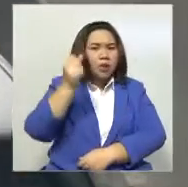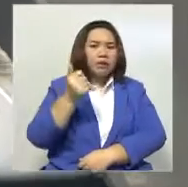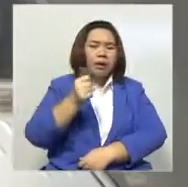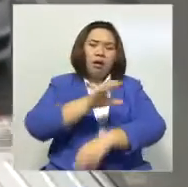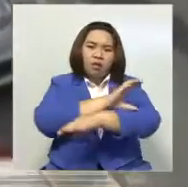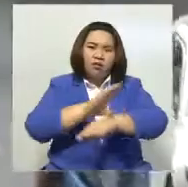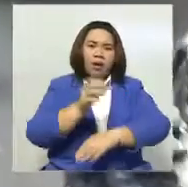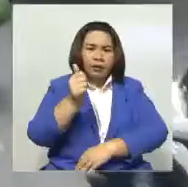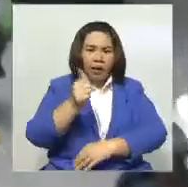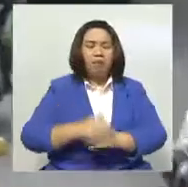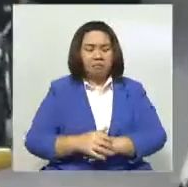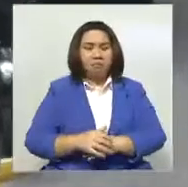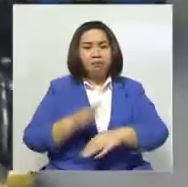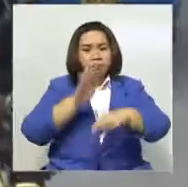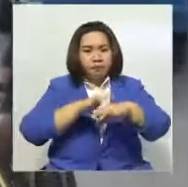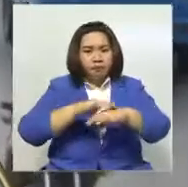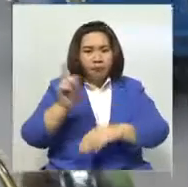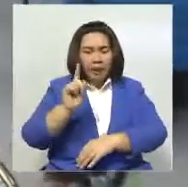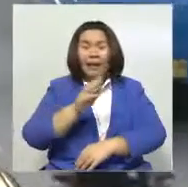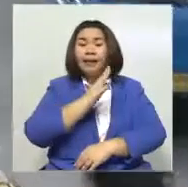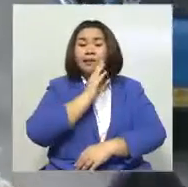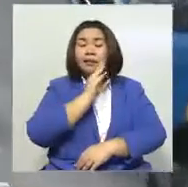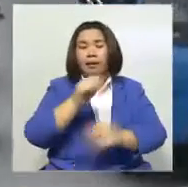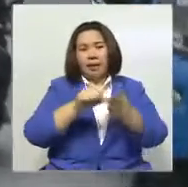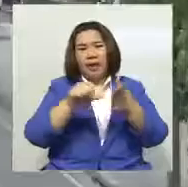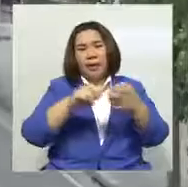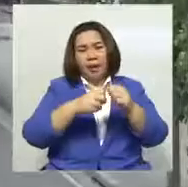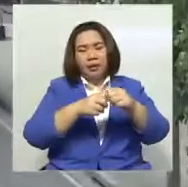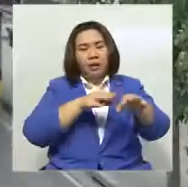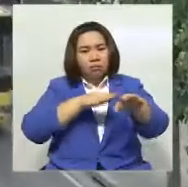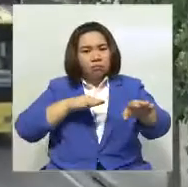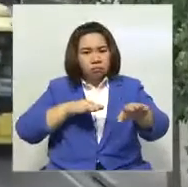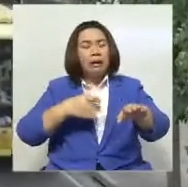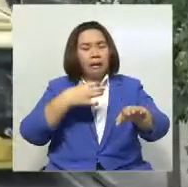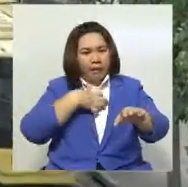ครับพร้อมกับมีการย้ำว่าการแก้ไขปัญหาการจราจรเป็นหนึ่งในยุทธ